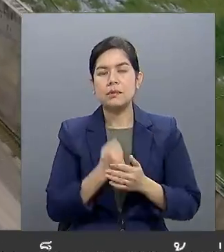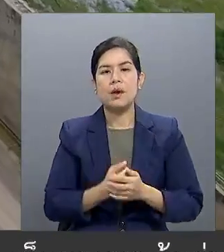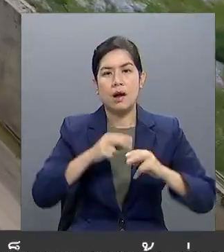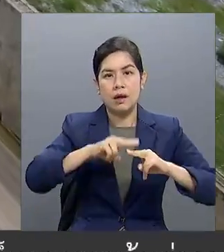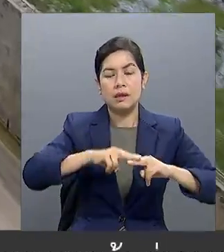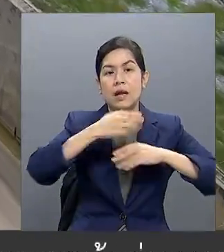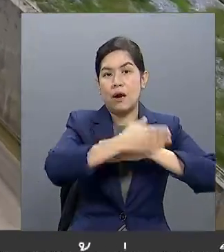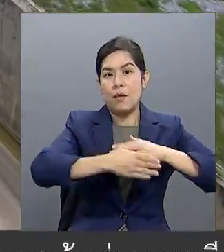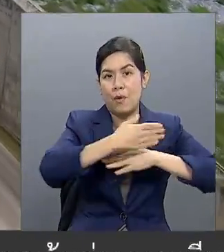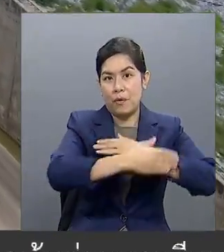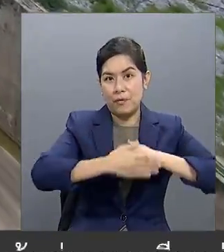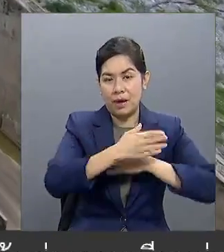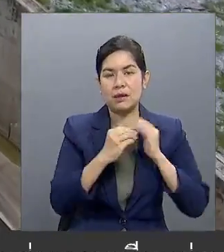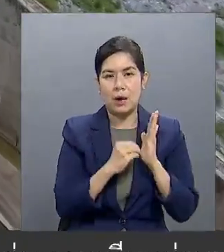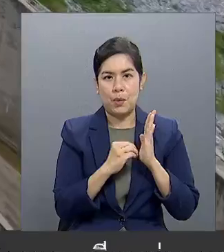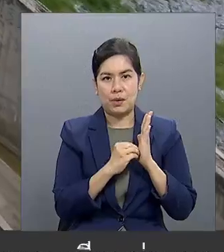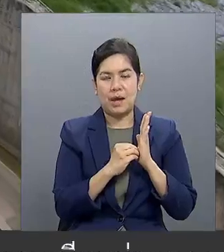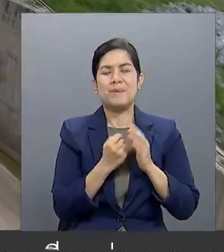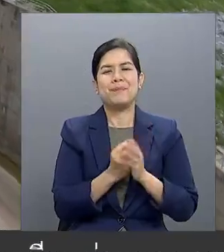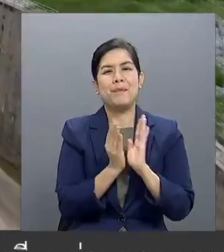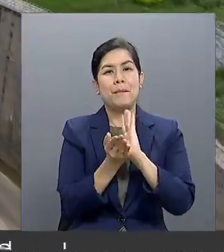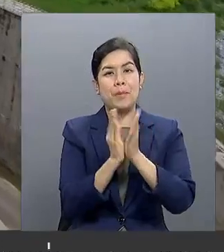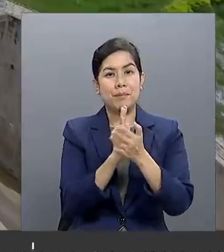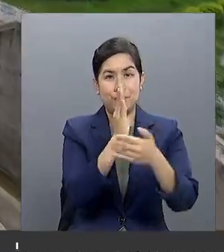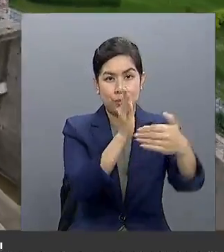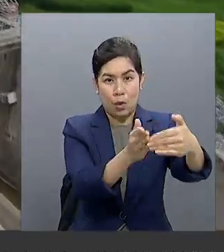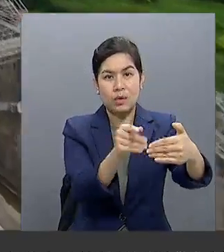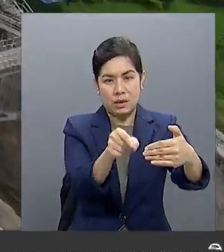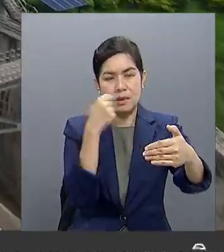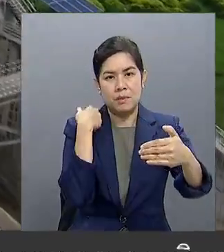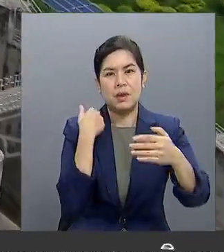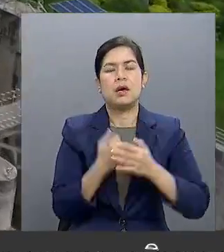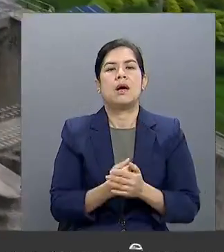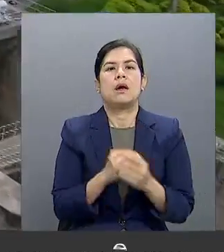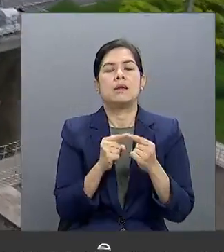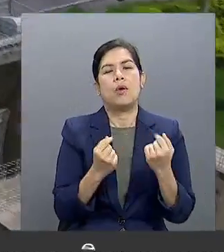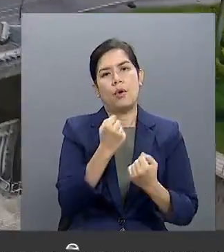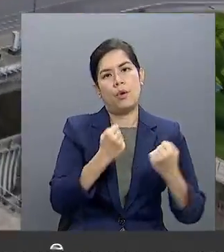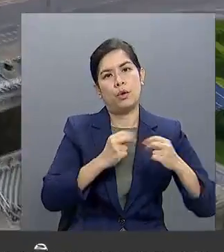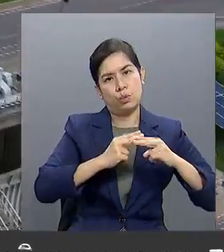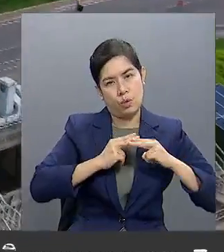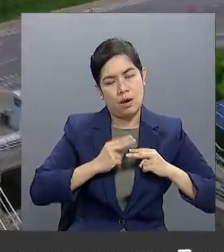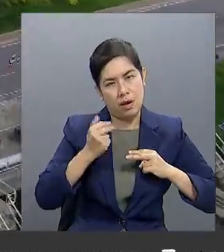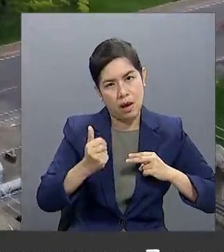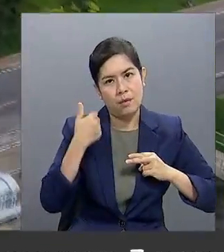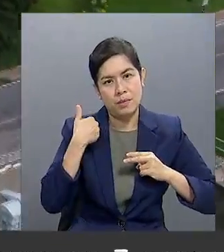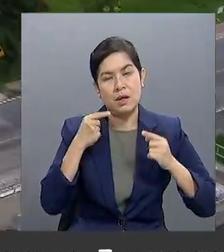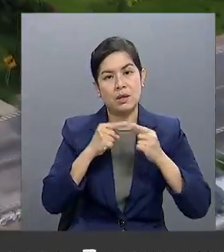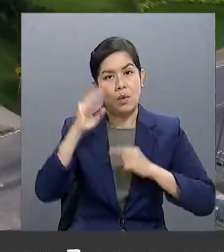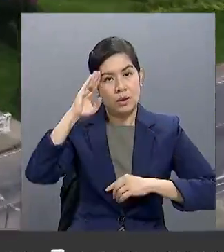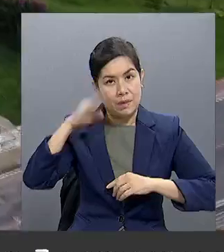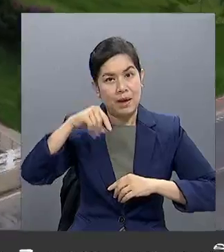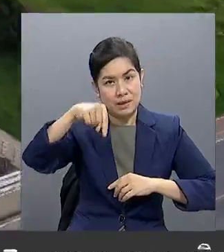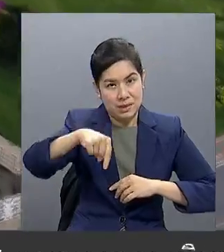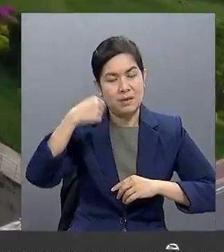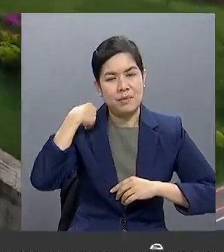ากกรุงเทพเขื่อนป่าสักชลสิทธิ์เดินทางโดยรถส่วนตัวค่ะก็มีที่พักที่เขื่อนป่าสักชลสิทธิ์นะคะแล้วก็นั่งขบวนรถไฟ